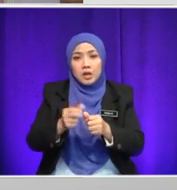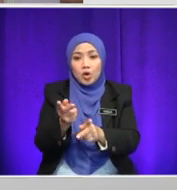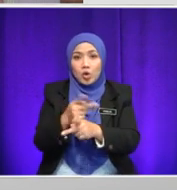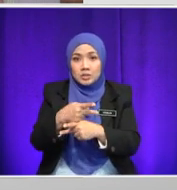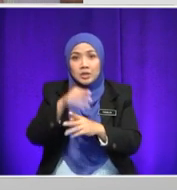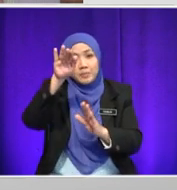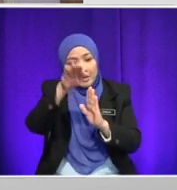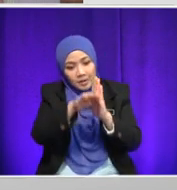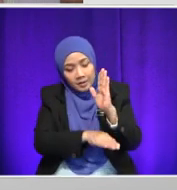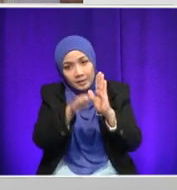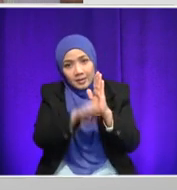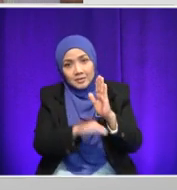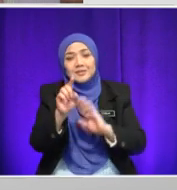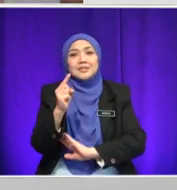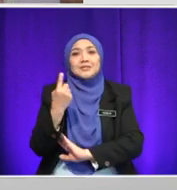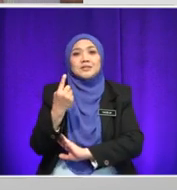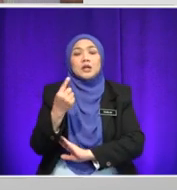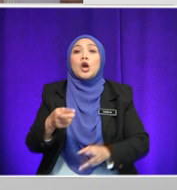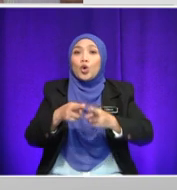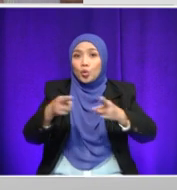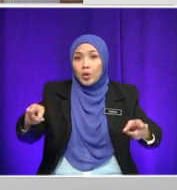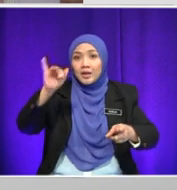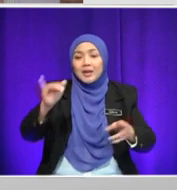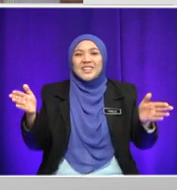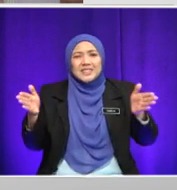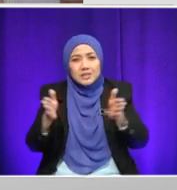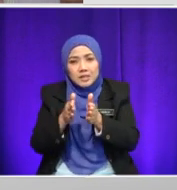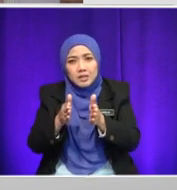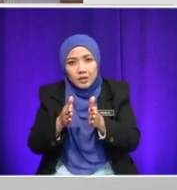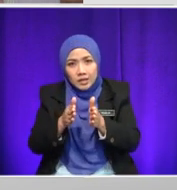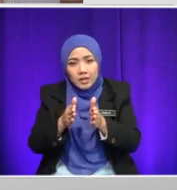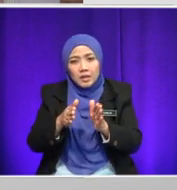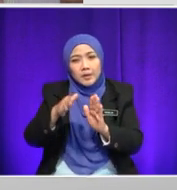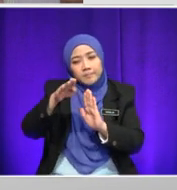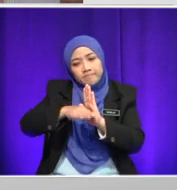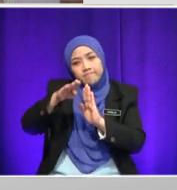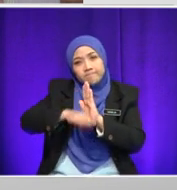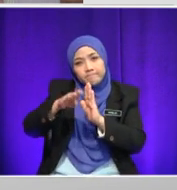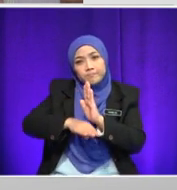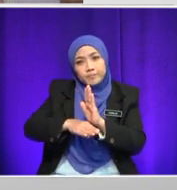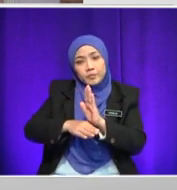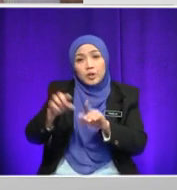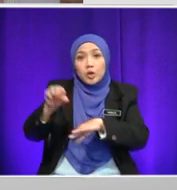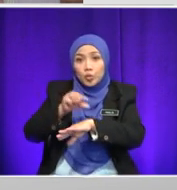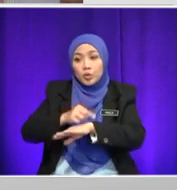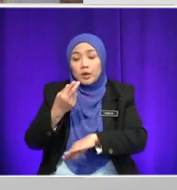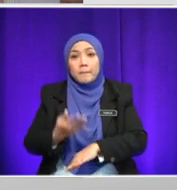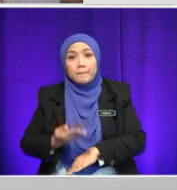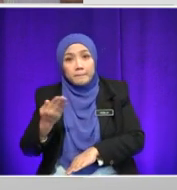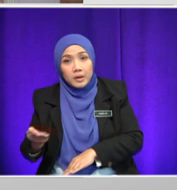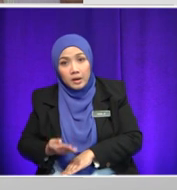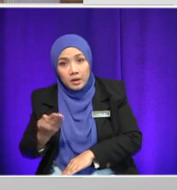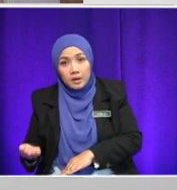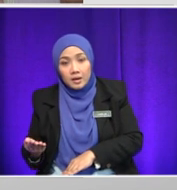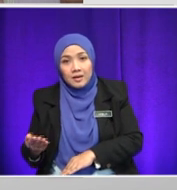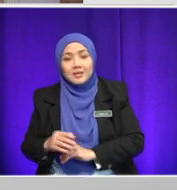ini konsep minimalis ini ruang yang kecil kita lihatkan penggunaan perabot dan kitahatkan juga penggunaan gubahan bunga jadi kita